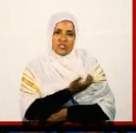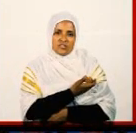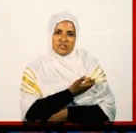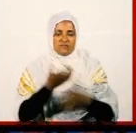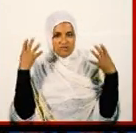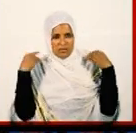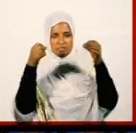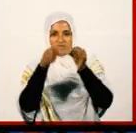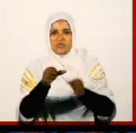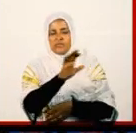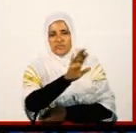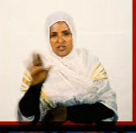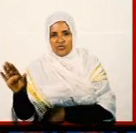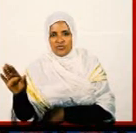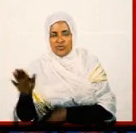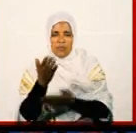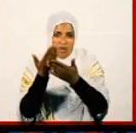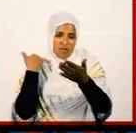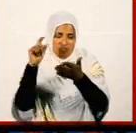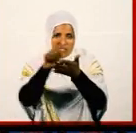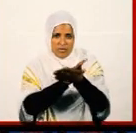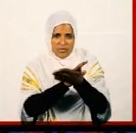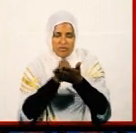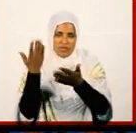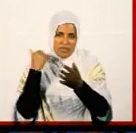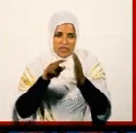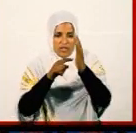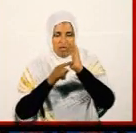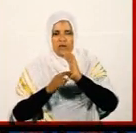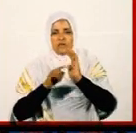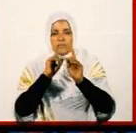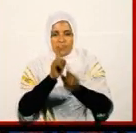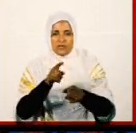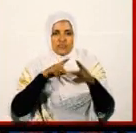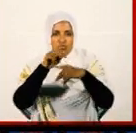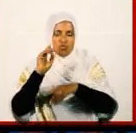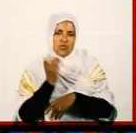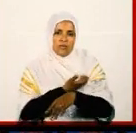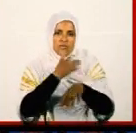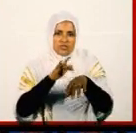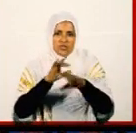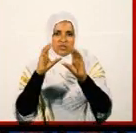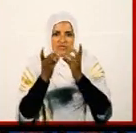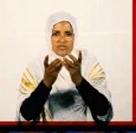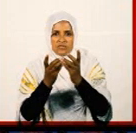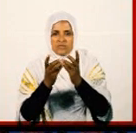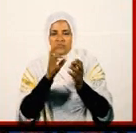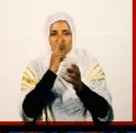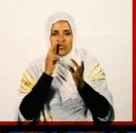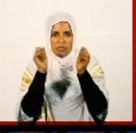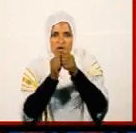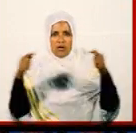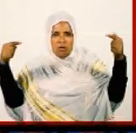የተከበራችሁ ውድ ተመልካቾቻችን እንደምን ሰነበታችሁ? ባለፈው ሳምንት በነበረን የጥያቄው መልስ መራግብራችን